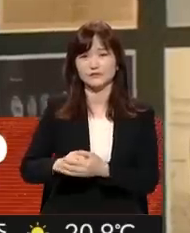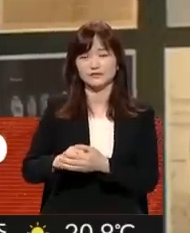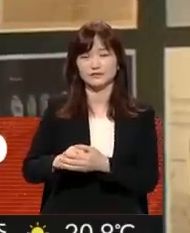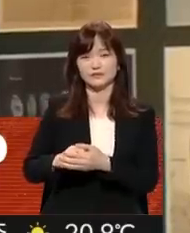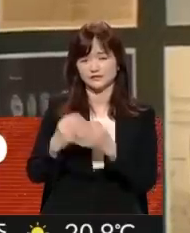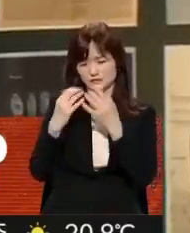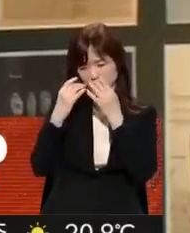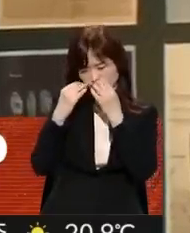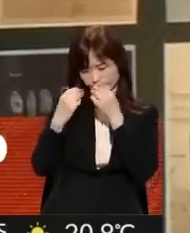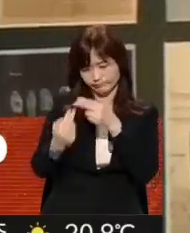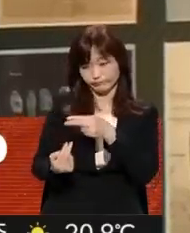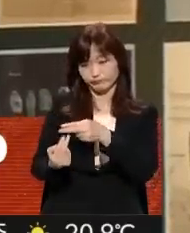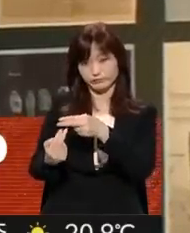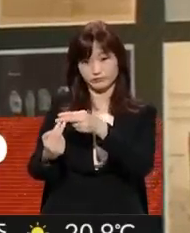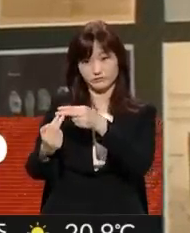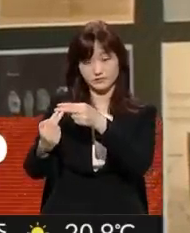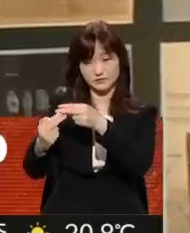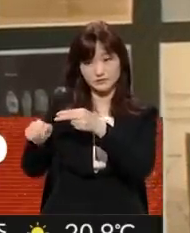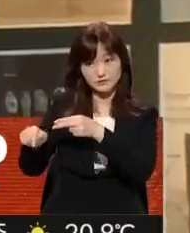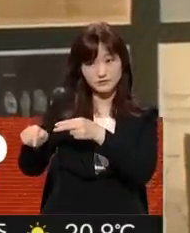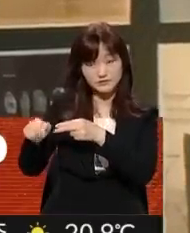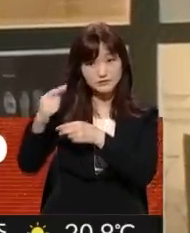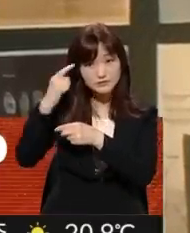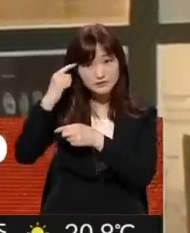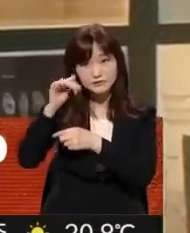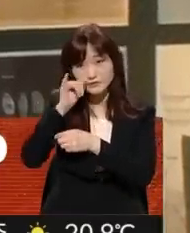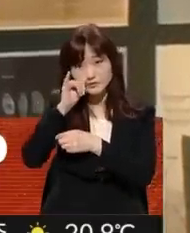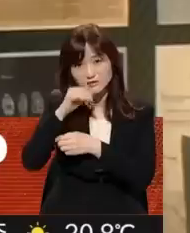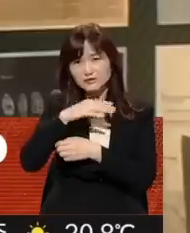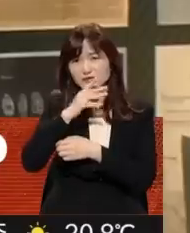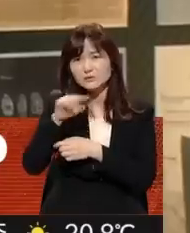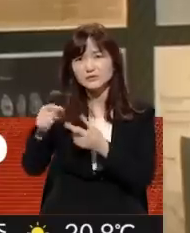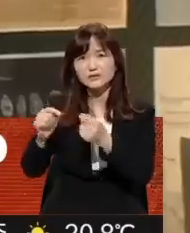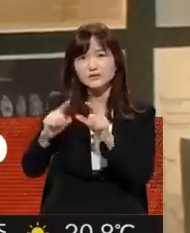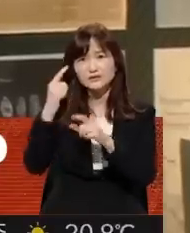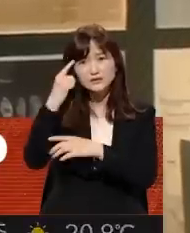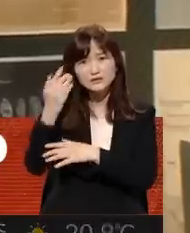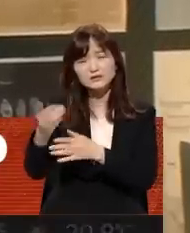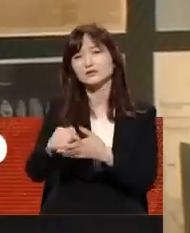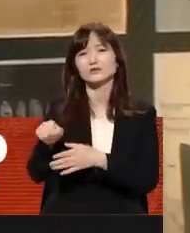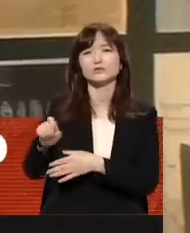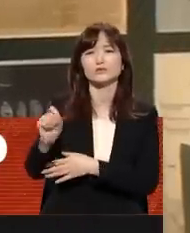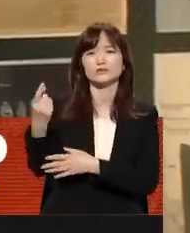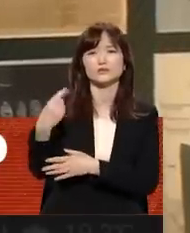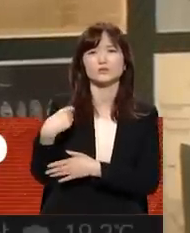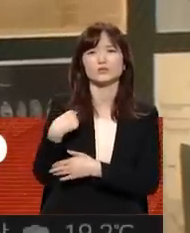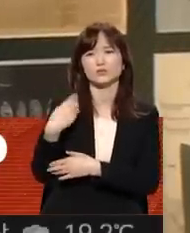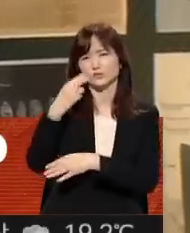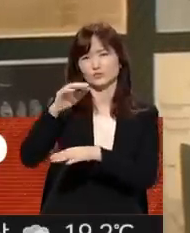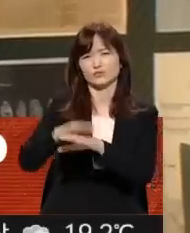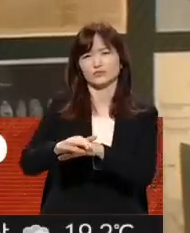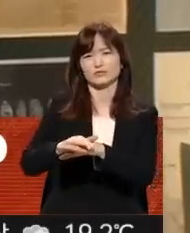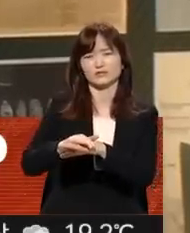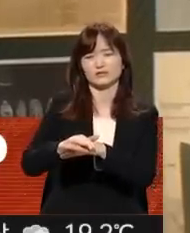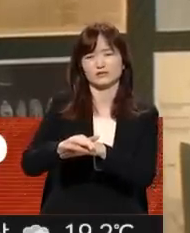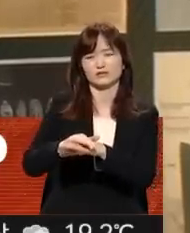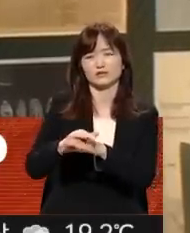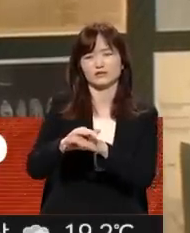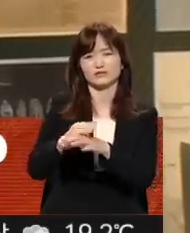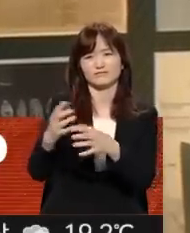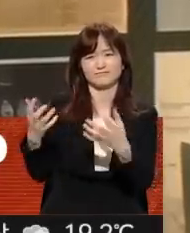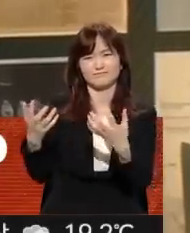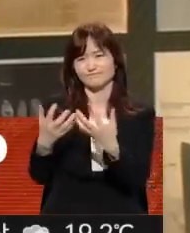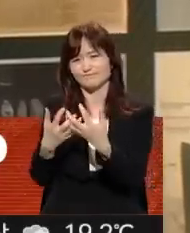그런 어르신들처럼 오빠 늙으면 그렇게 살려고 아주 작정한 거야? 너 때문에 오빵이 아주 미어 터질라 그래. 자, 100번